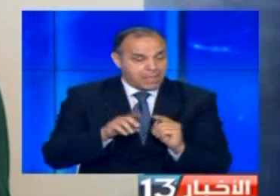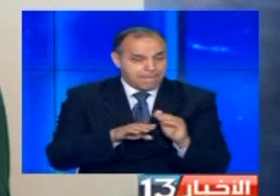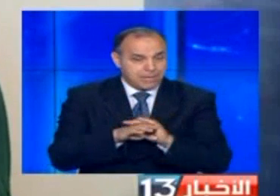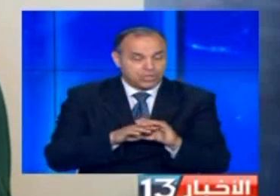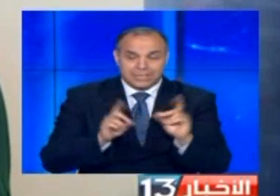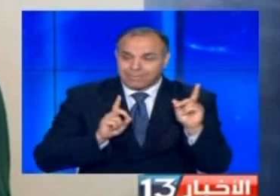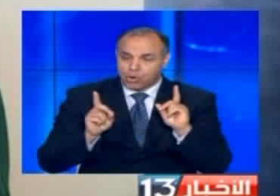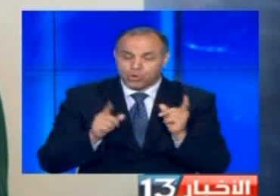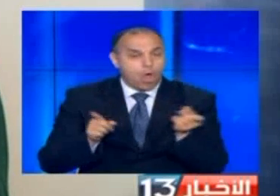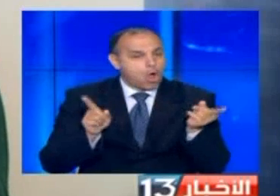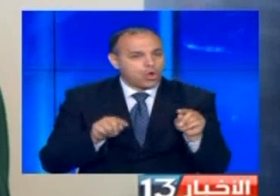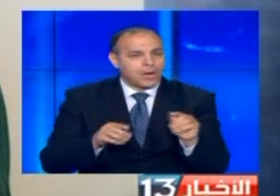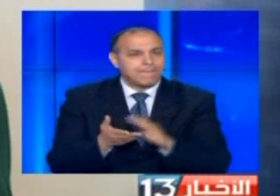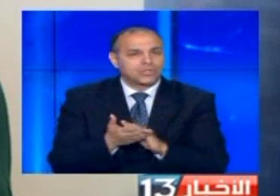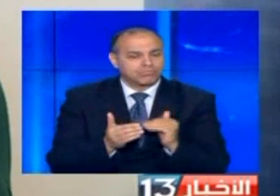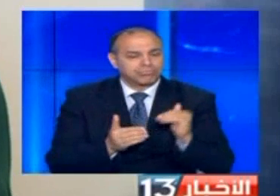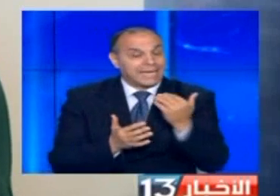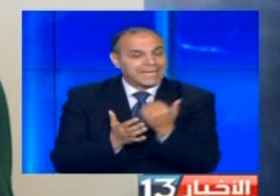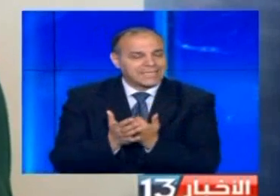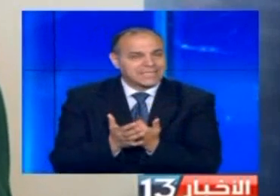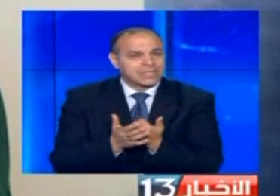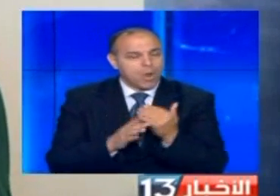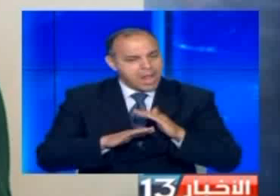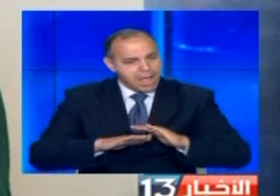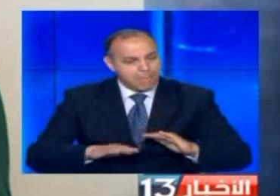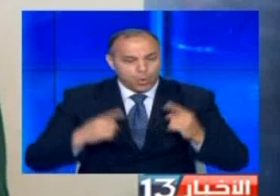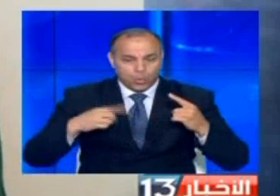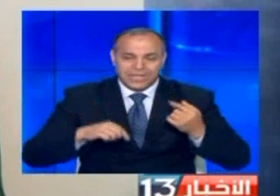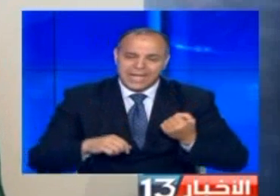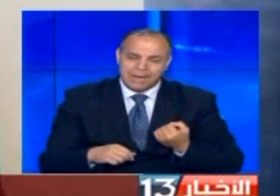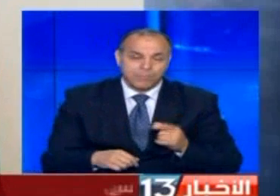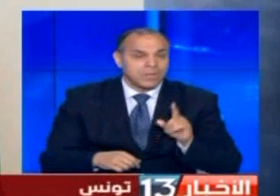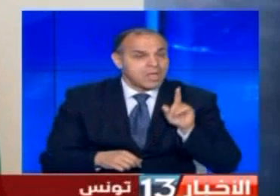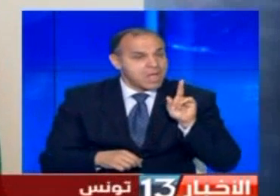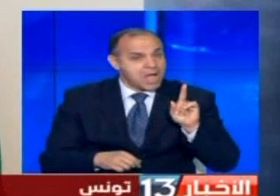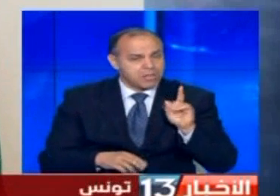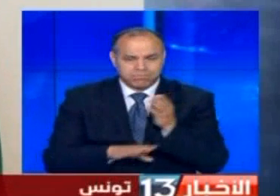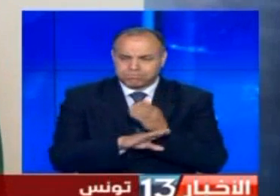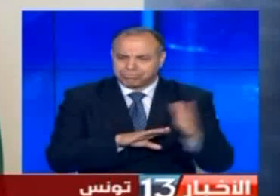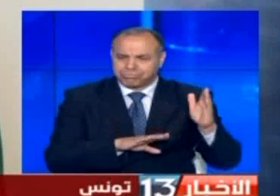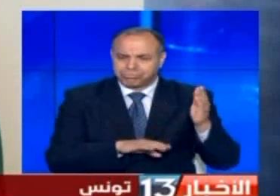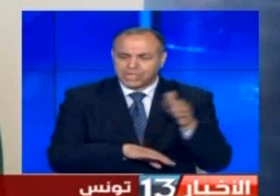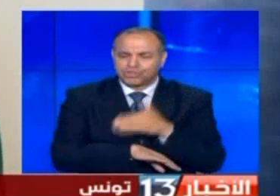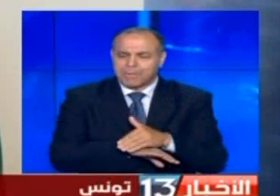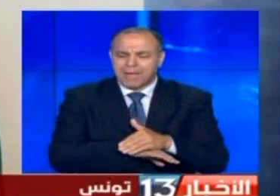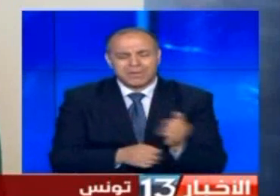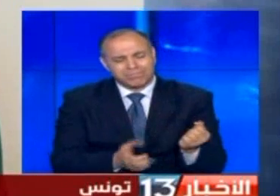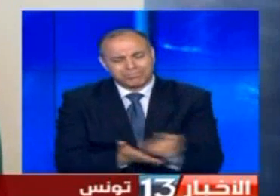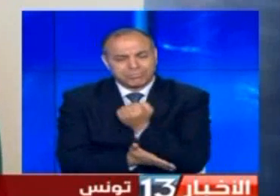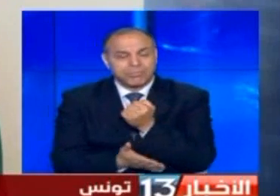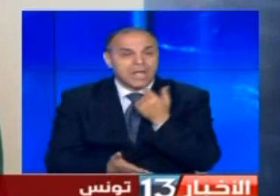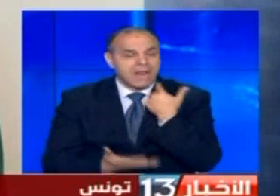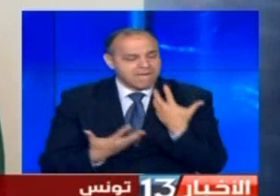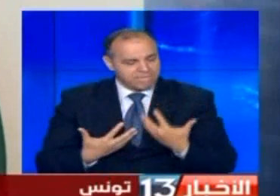الديمقراطيه وايضا في مجال النمو الاقتصادي والامن ومكافحه الارهاب والقضاء على بطاله الشباب نحن